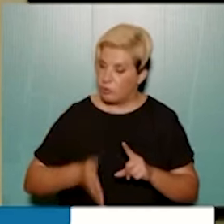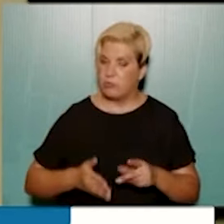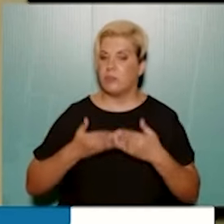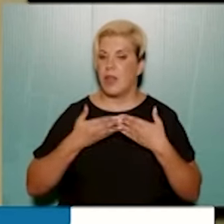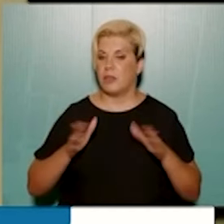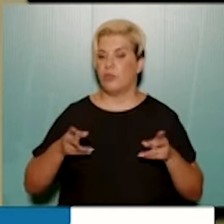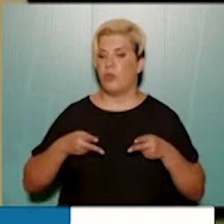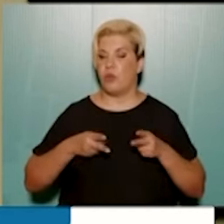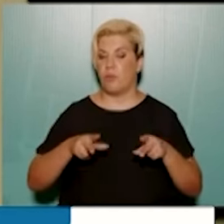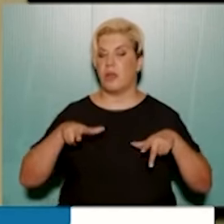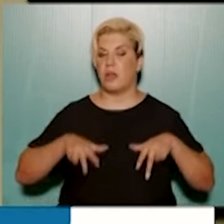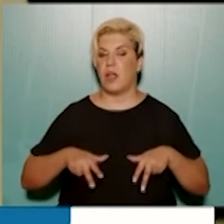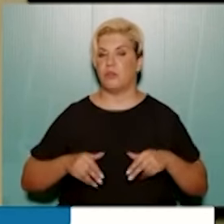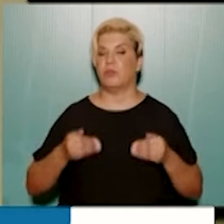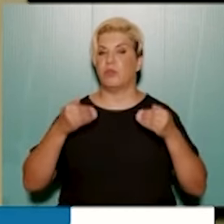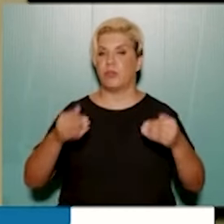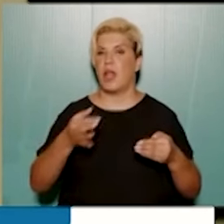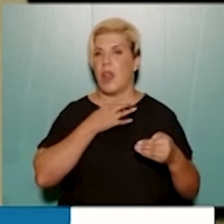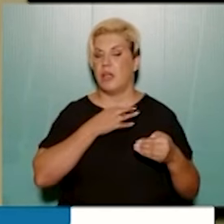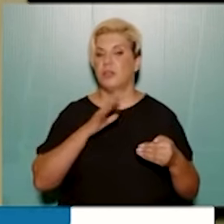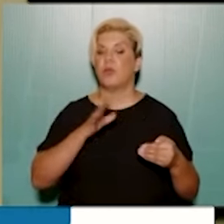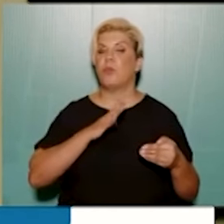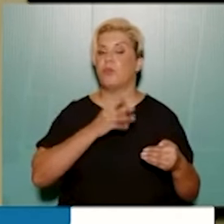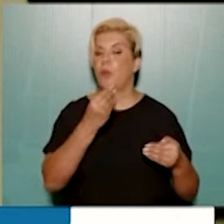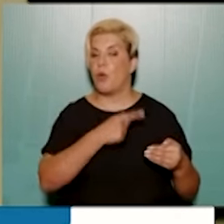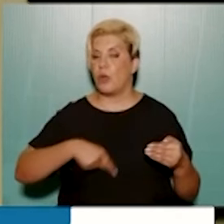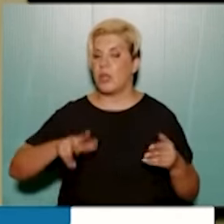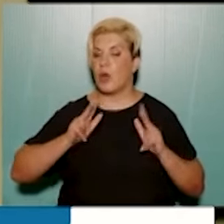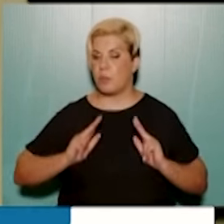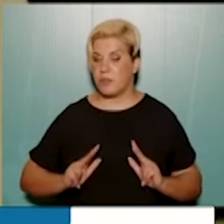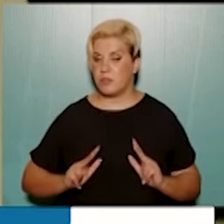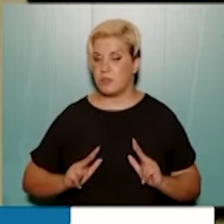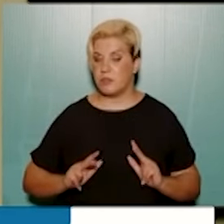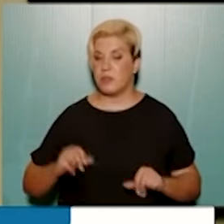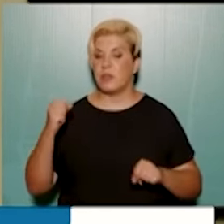δρόμος και για ένα κράτος που θα βάζει μπροστά τις ανάγκες των πολλών και την ικανοποίησή